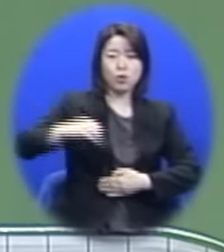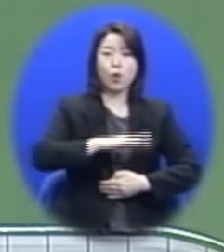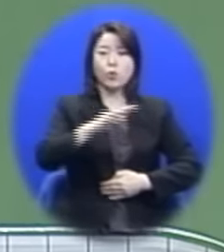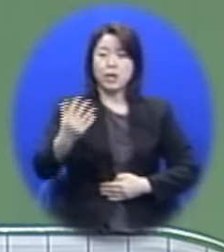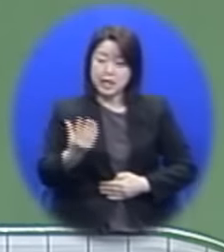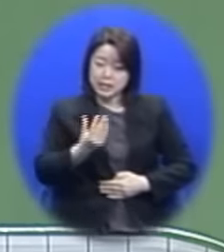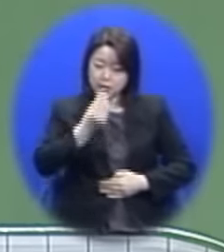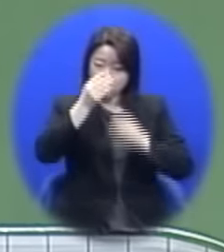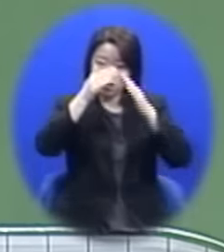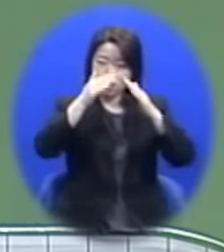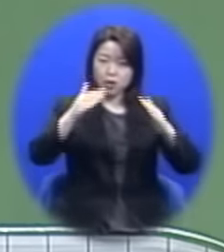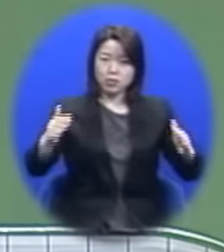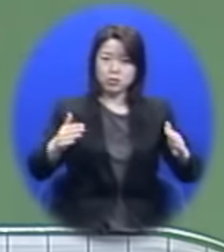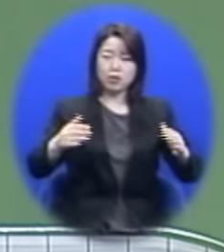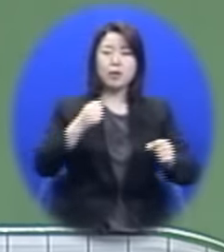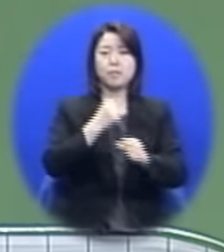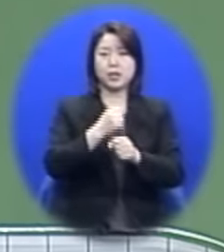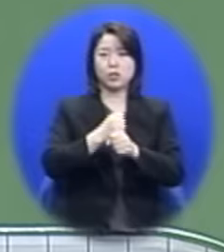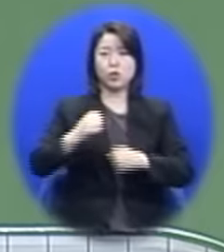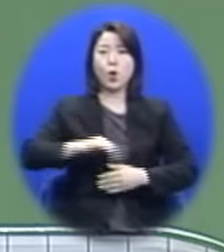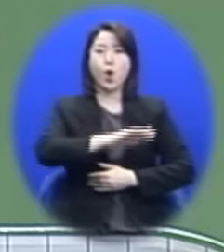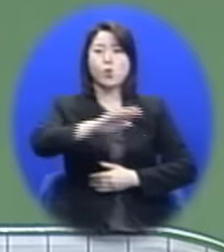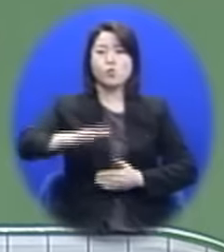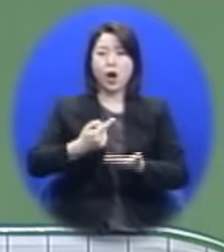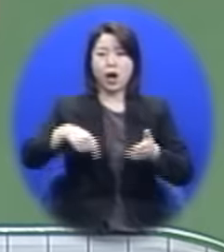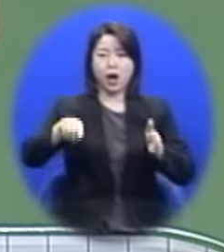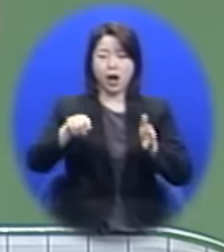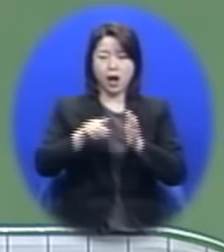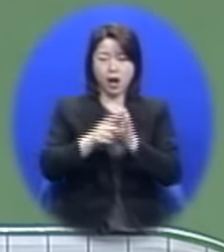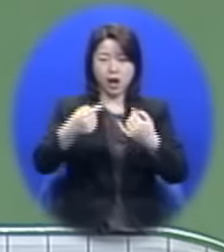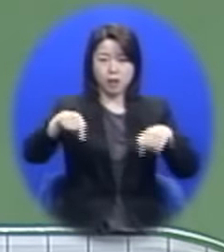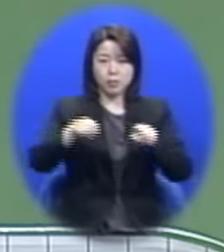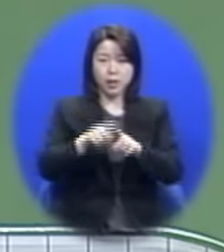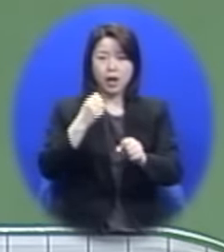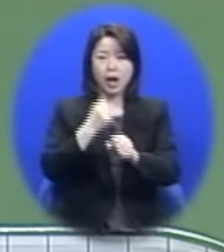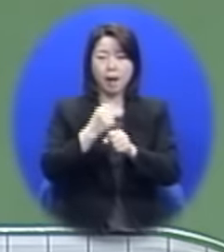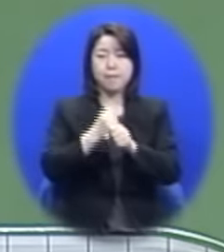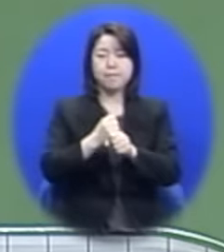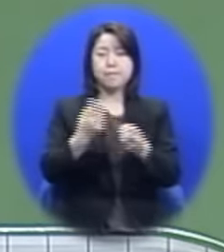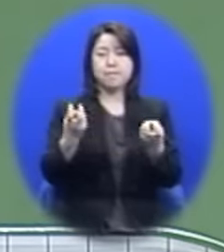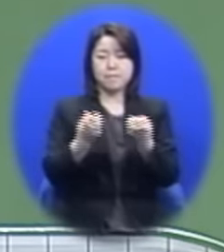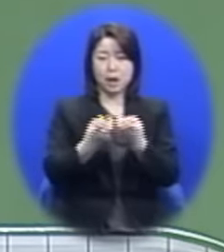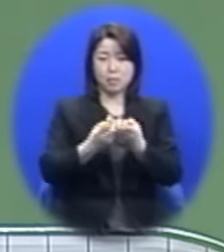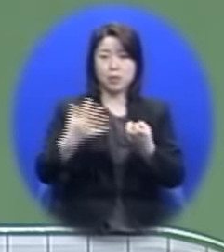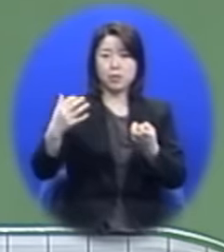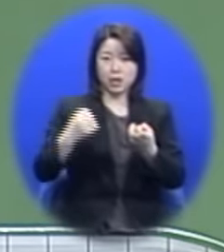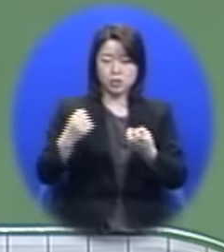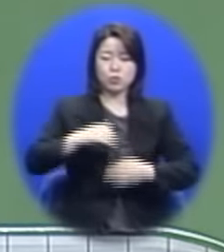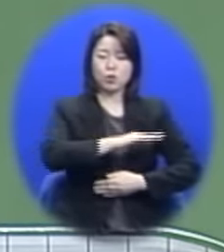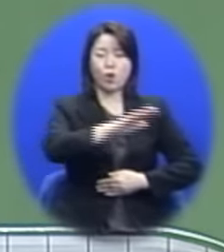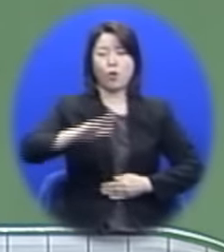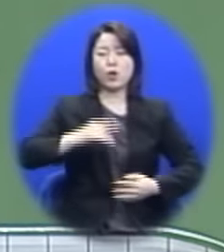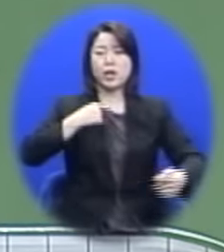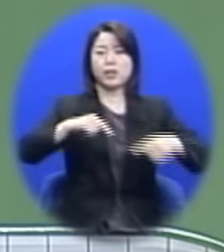삼아 우리와 함께 하시는 그런 방법으로 하나님은 우리를 다스리세요.